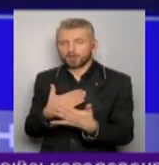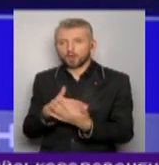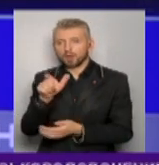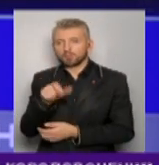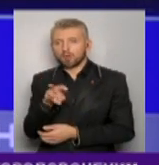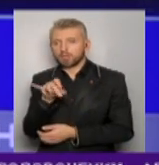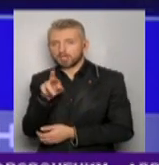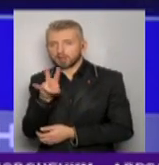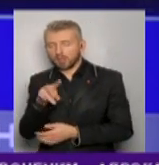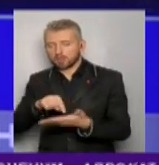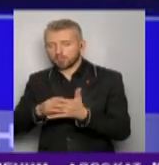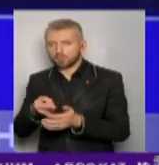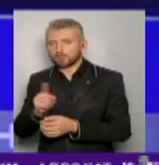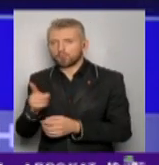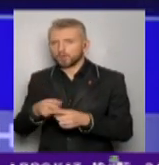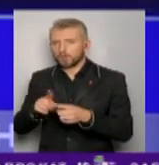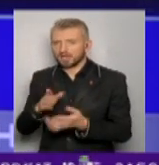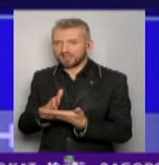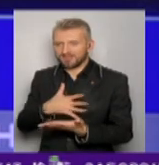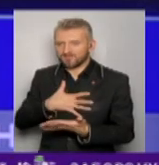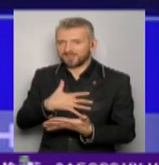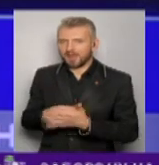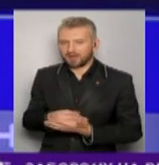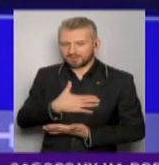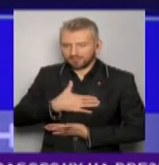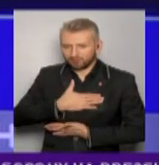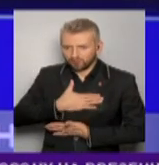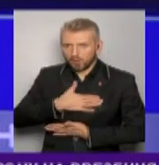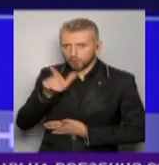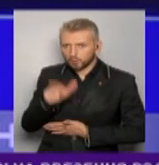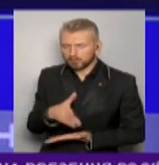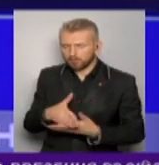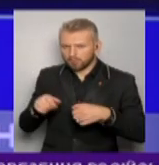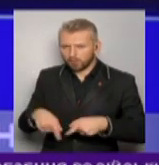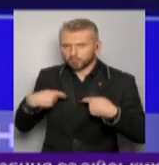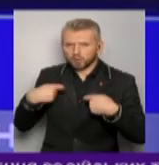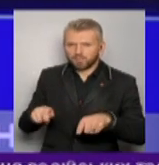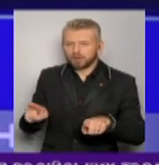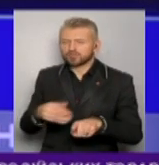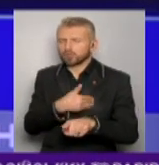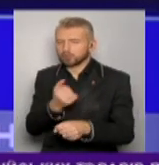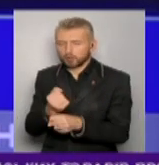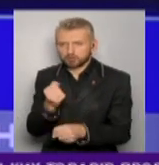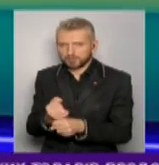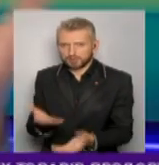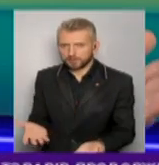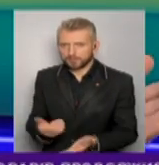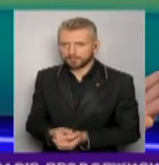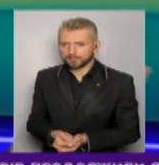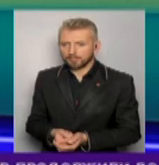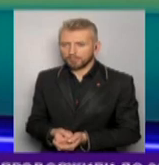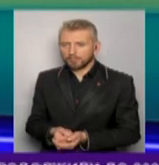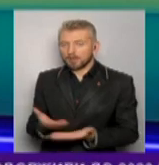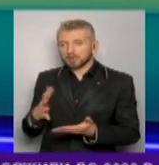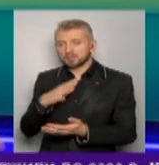Мар'ян наполягав на тому, що це є власність, так? І що людина вправі продавати, будь-що робити, так? Ось які були